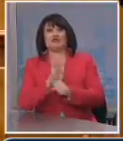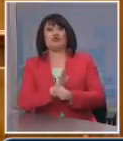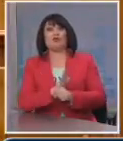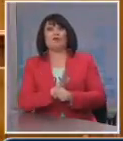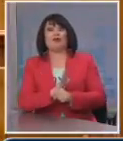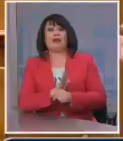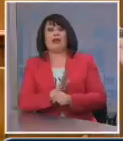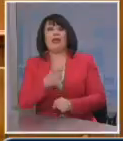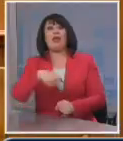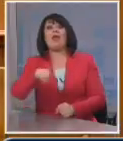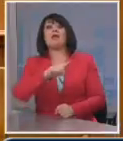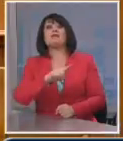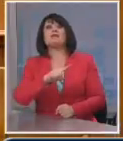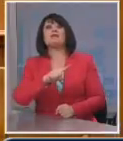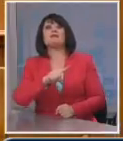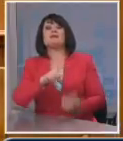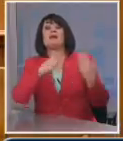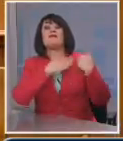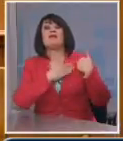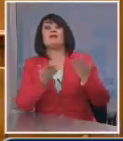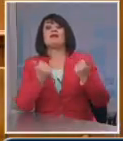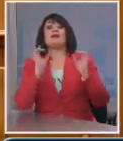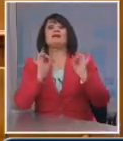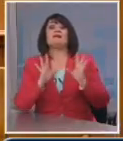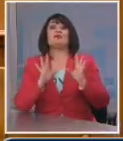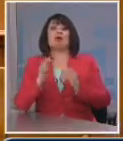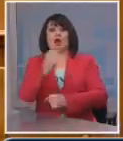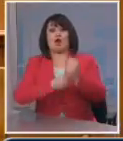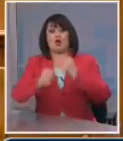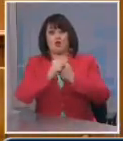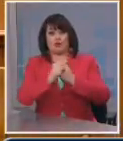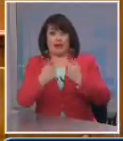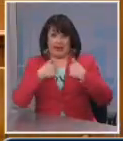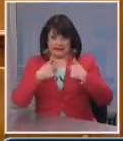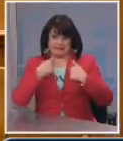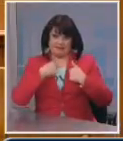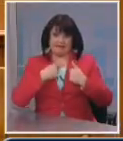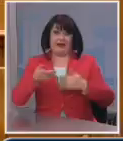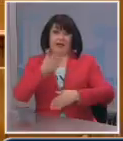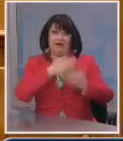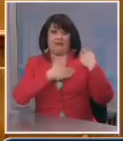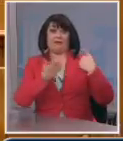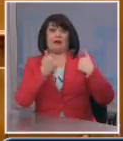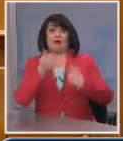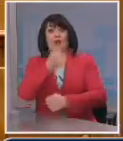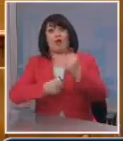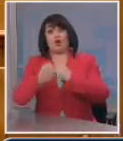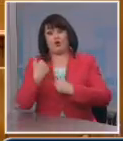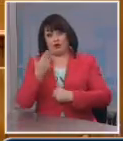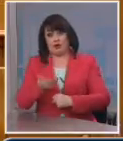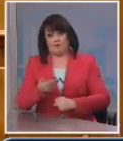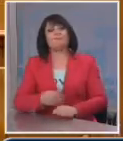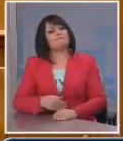Εσείς δεν έχετε ευθύνες που κυβερνήσατε τόσα χρόνια? Απαντώ. Πρώτον, η Νέα